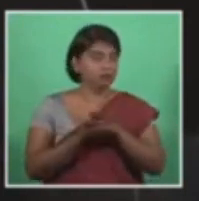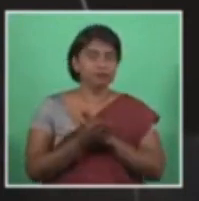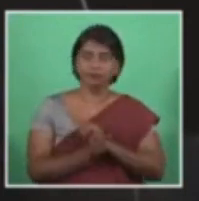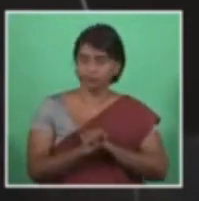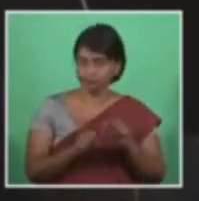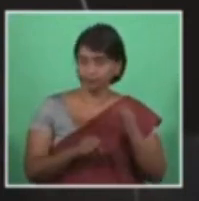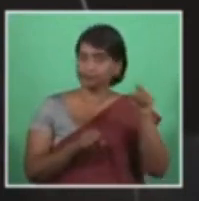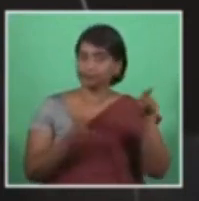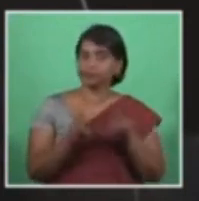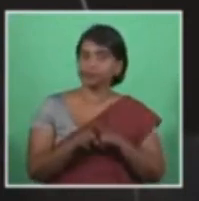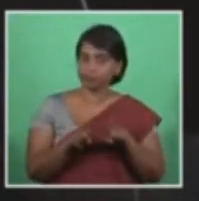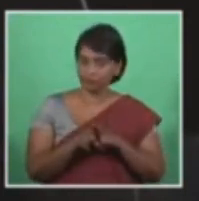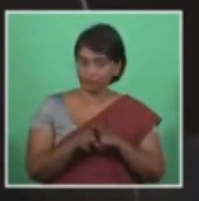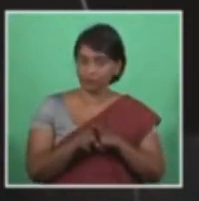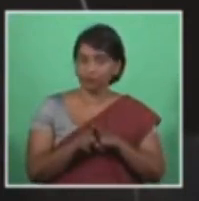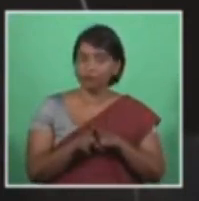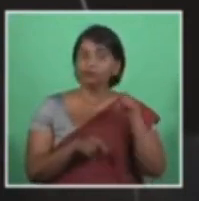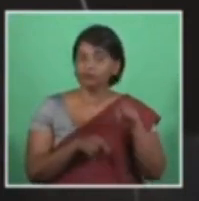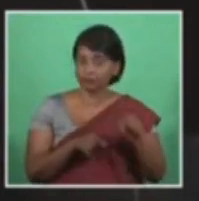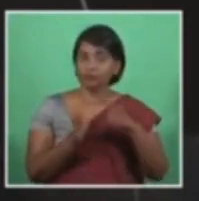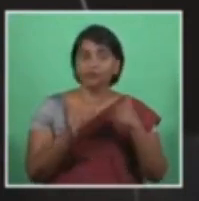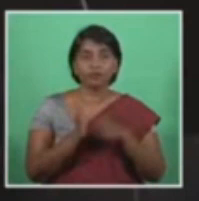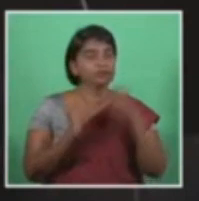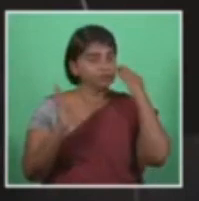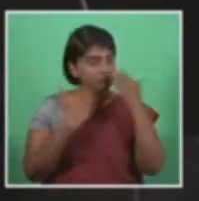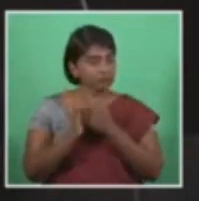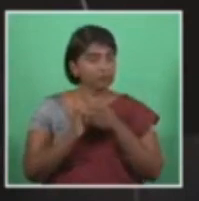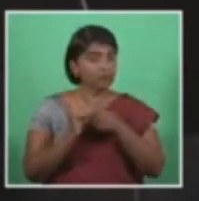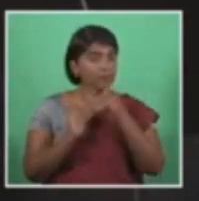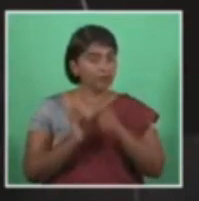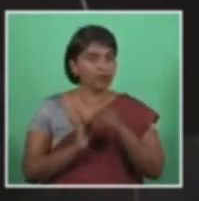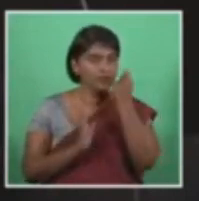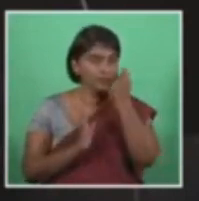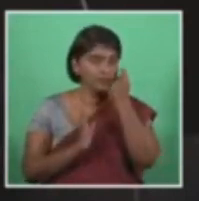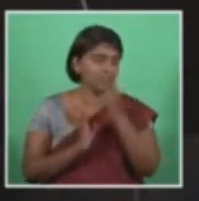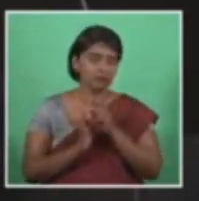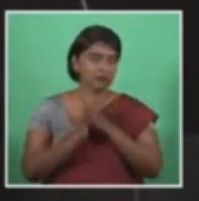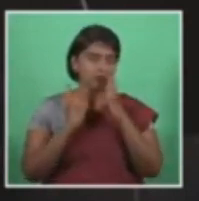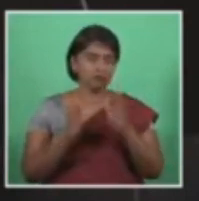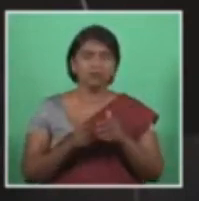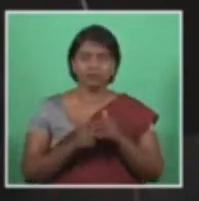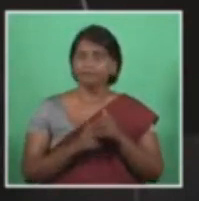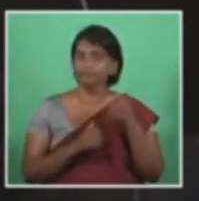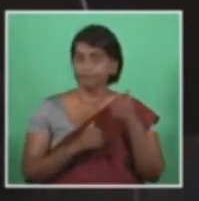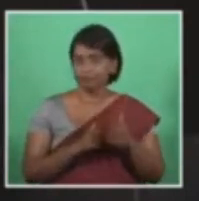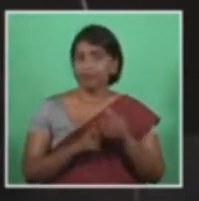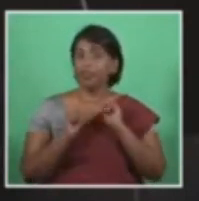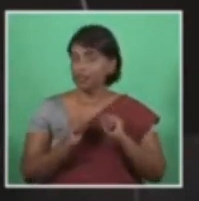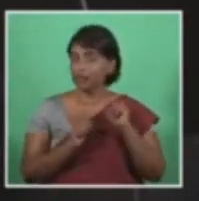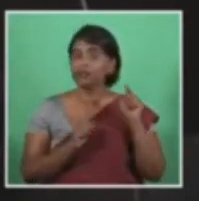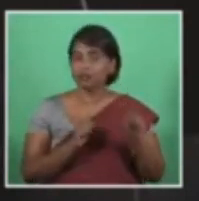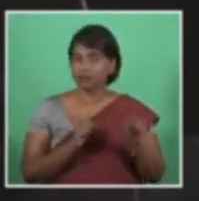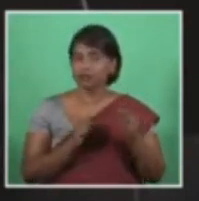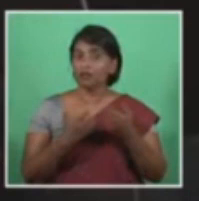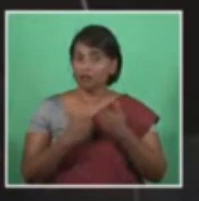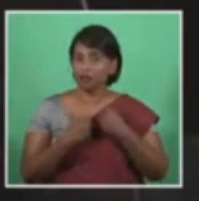නැහැ. ඉතින් ඒ නිසා මේ මේ පනත පිළිබඳ මේ තියෙන සැකය ඉතාමත්ම සාධාරණයි. මොකෝ